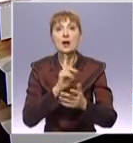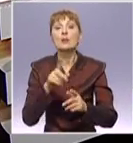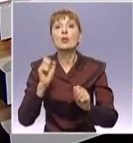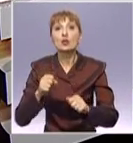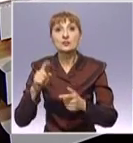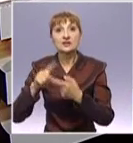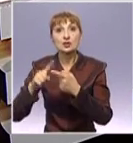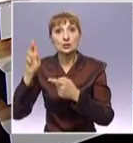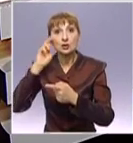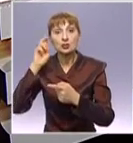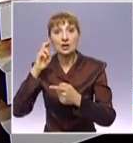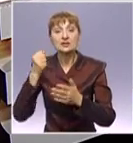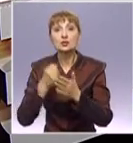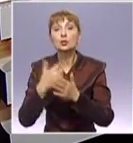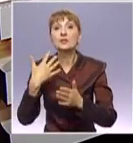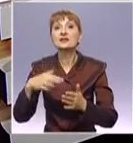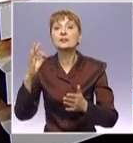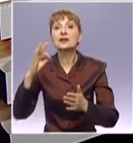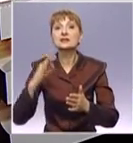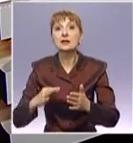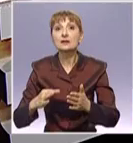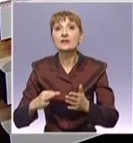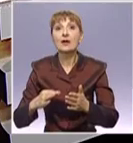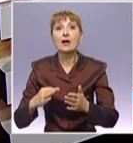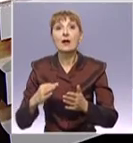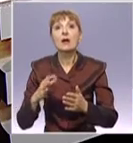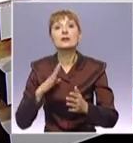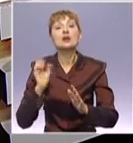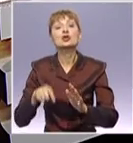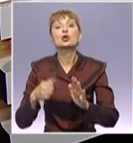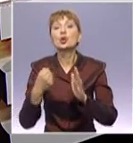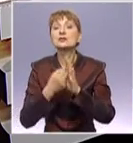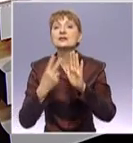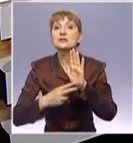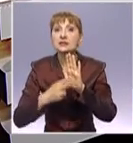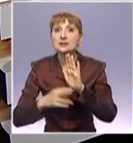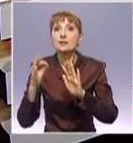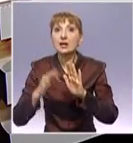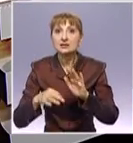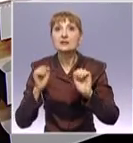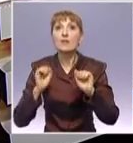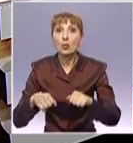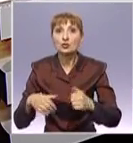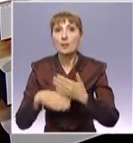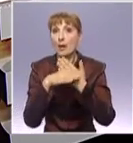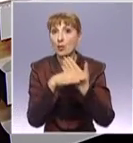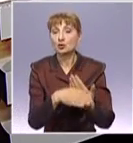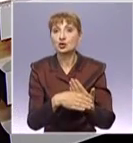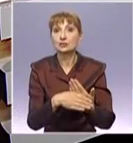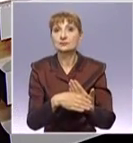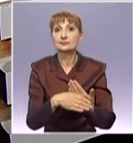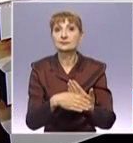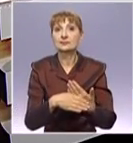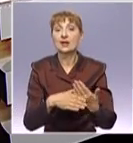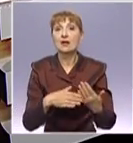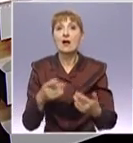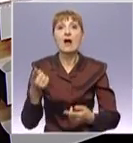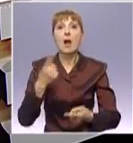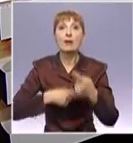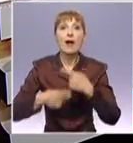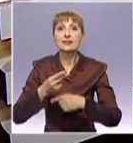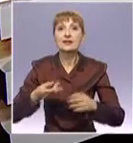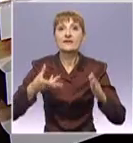за счет государства до 50%, в отдельных случаях до 70% это может НАТР